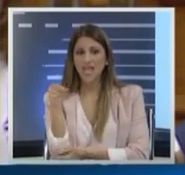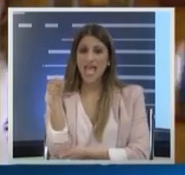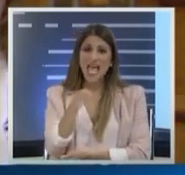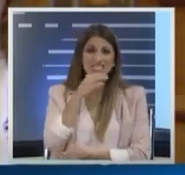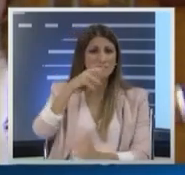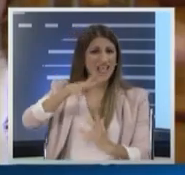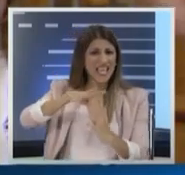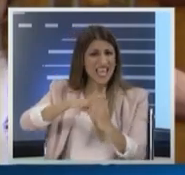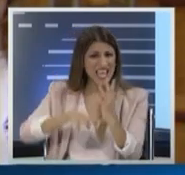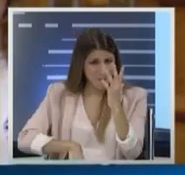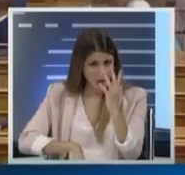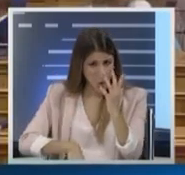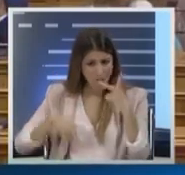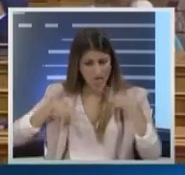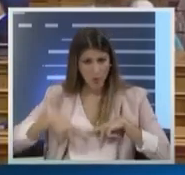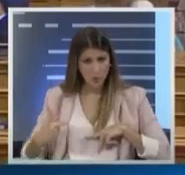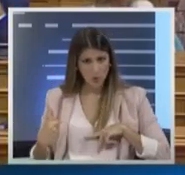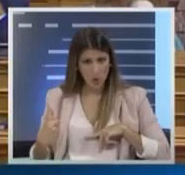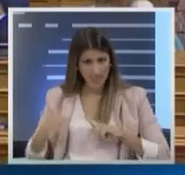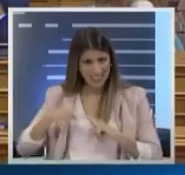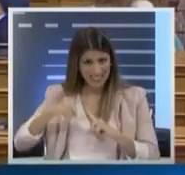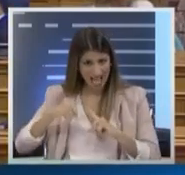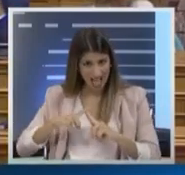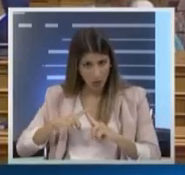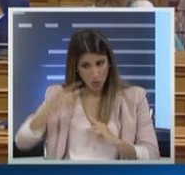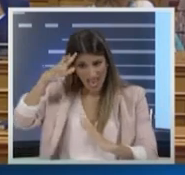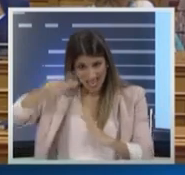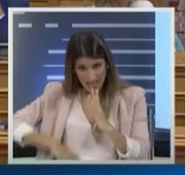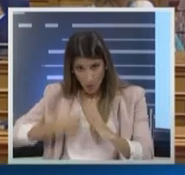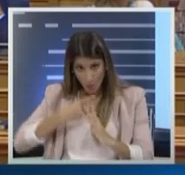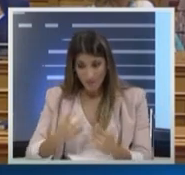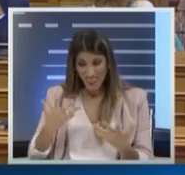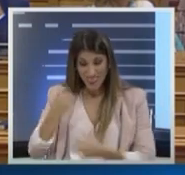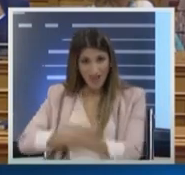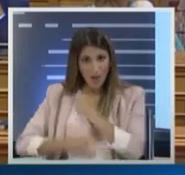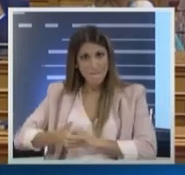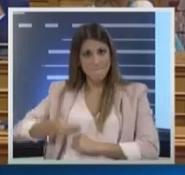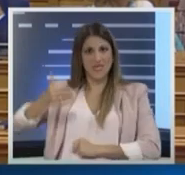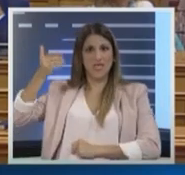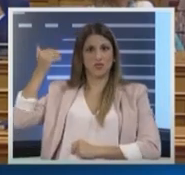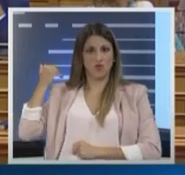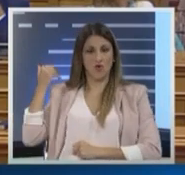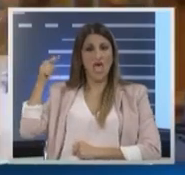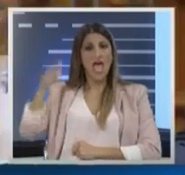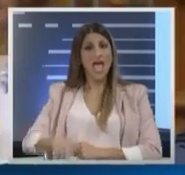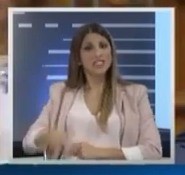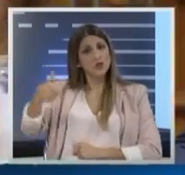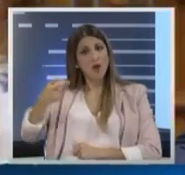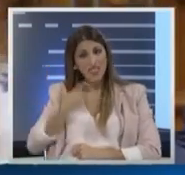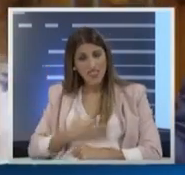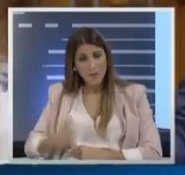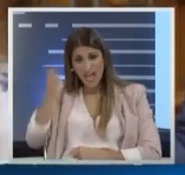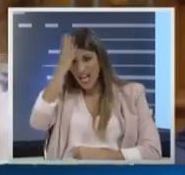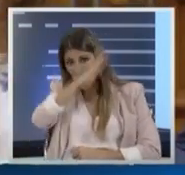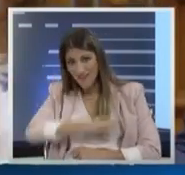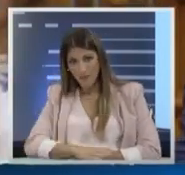Τσακαλώτου που είναι πάνω από μια δεκαετία. Αλλά αυτά που αφορούν τον Κυριάκο Μητσοτάκη, τα οποία είναι στο παρελθόν, θέλετε να τα σκεπάσετε.